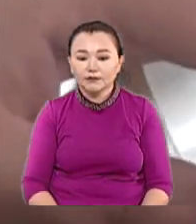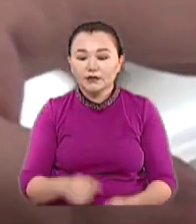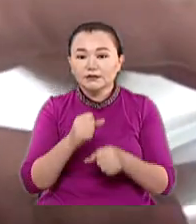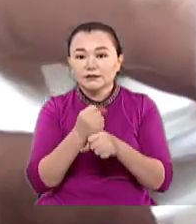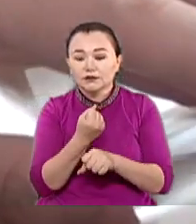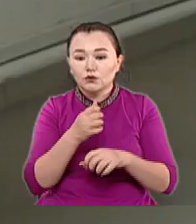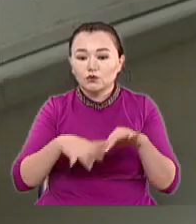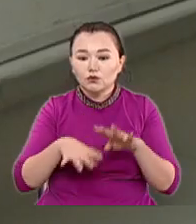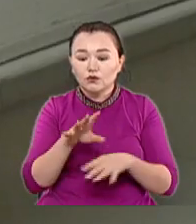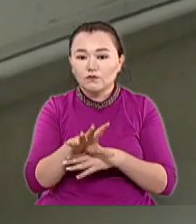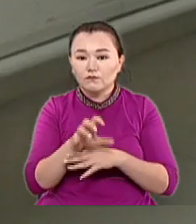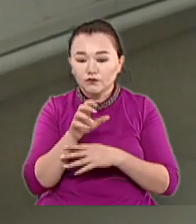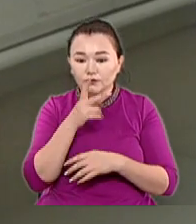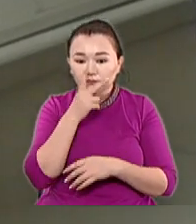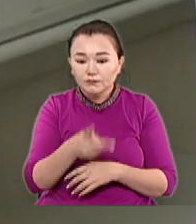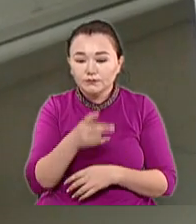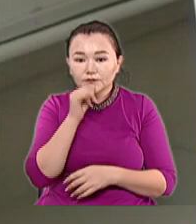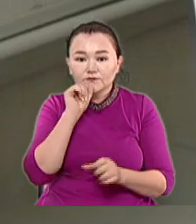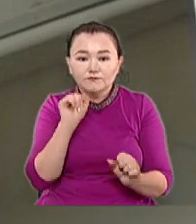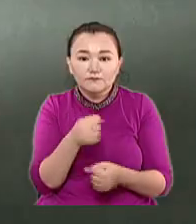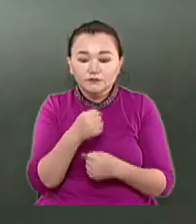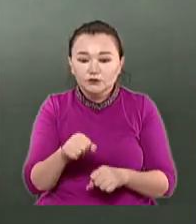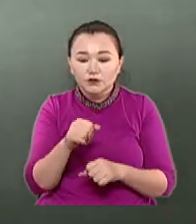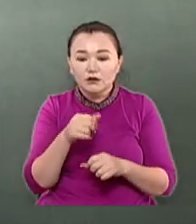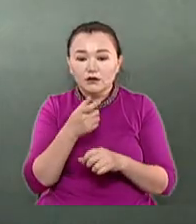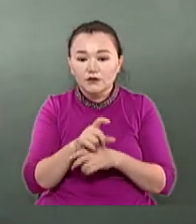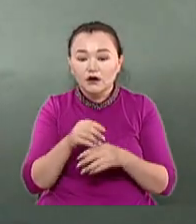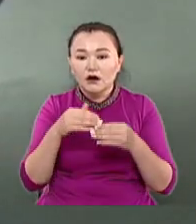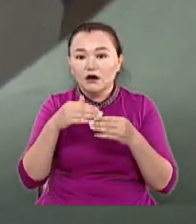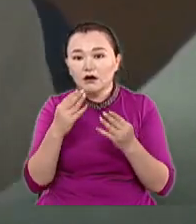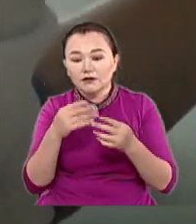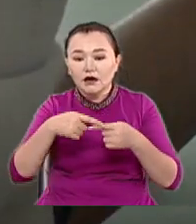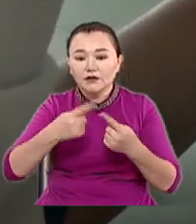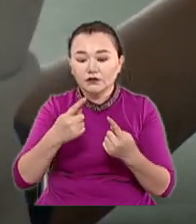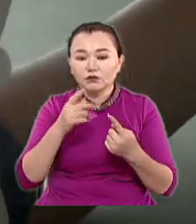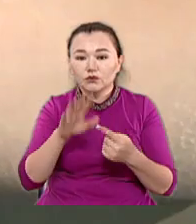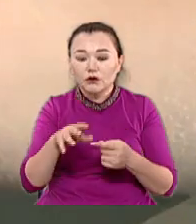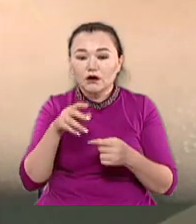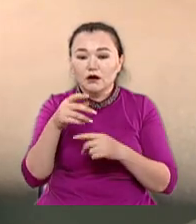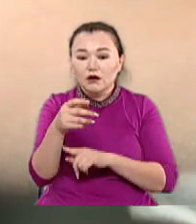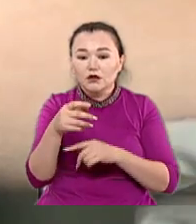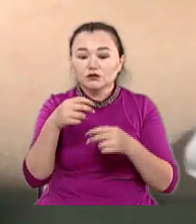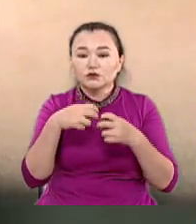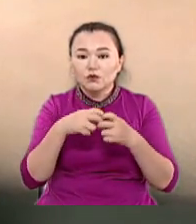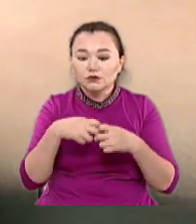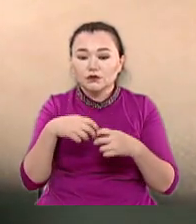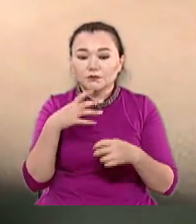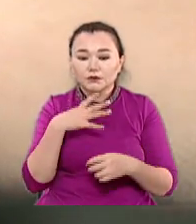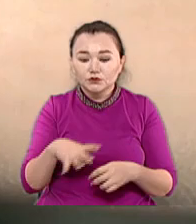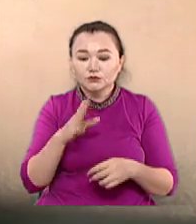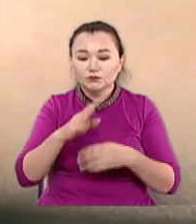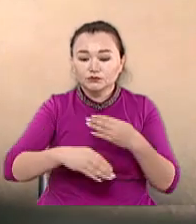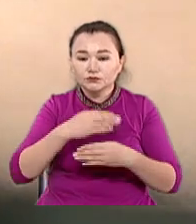Сынған қолдың суретін түршікпей көру мүмкін емес. Арсыған ашық сүйекті тек тері жалғап тұр. Сүйек біткенше осылай таңып жүруге тура